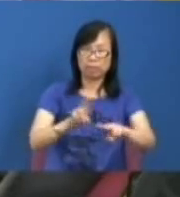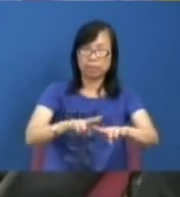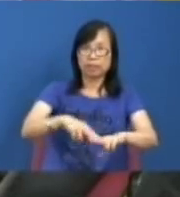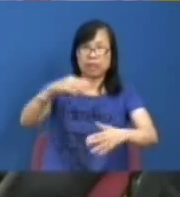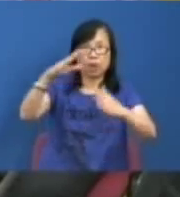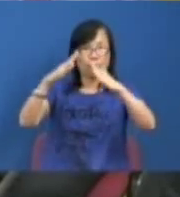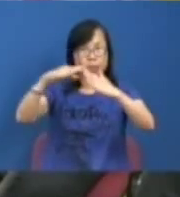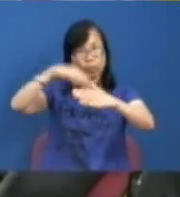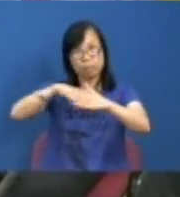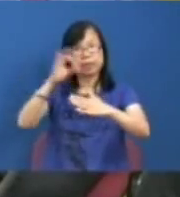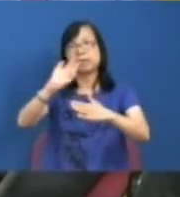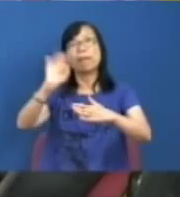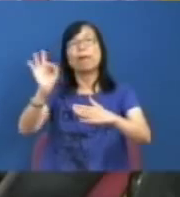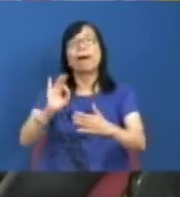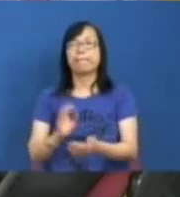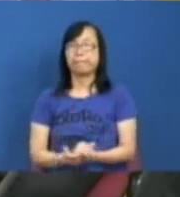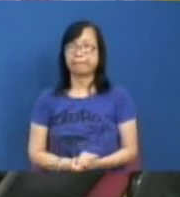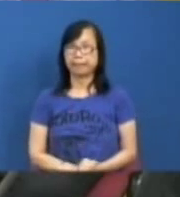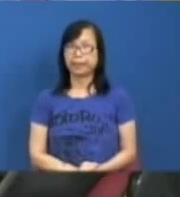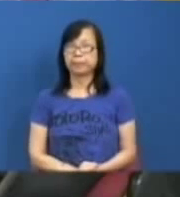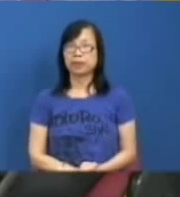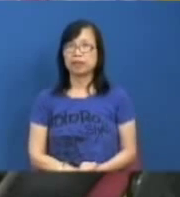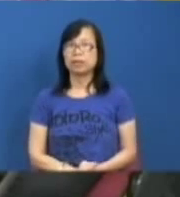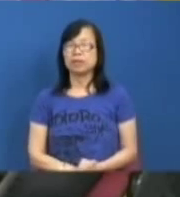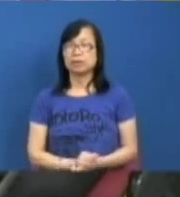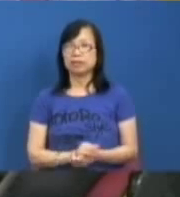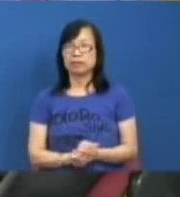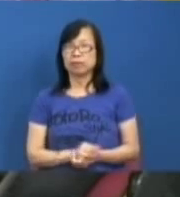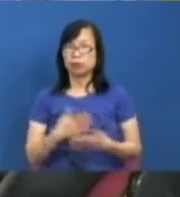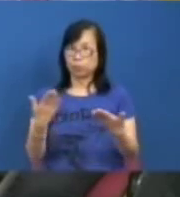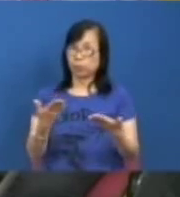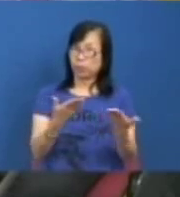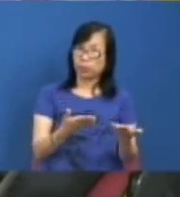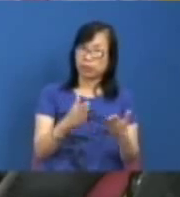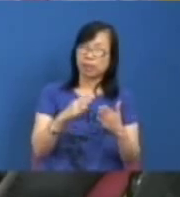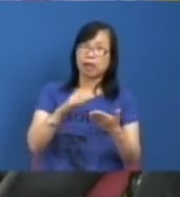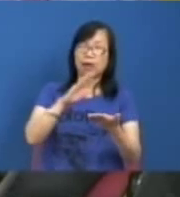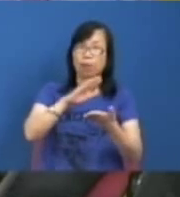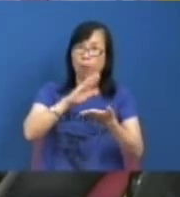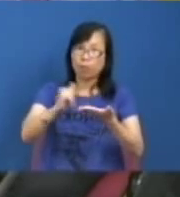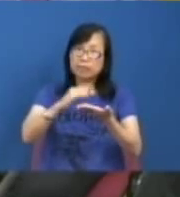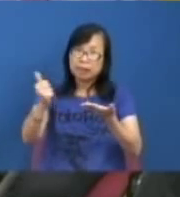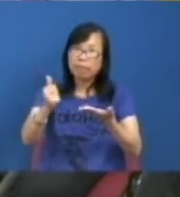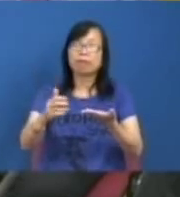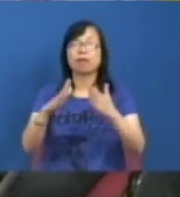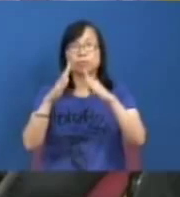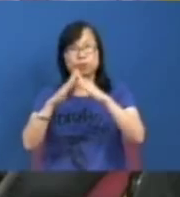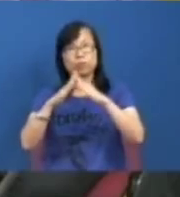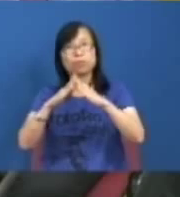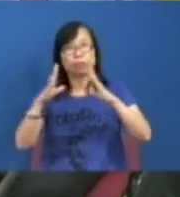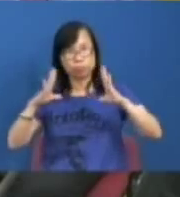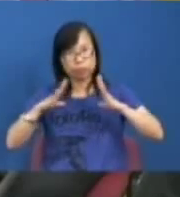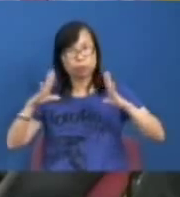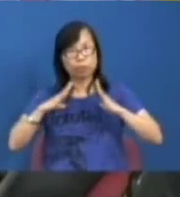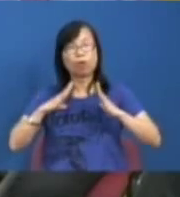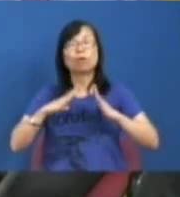就冇曬呢啲咁嘅問題啦，係啦，咁對佢哋嘅衞生啊、住嗰個舒適啊，同埋樓價咧